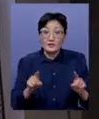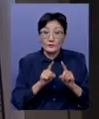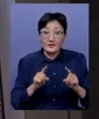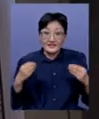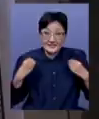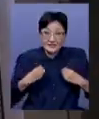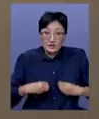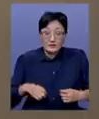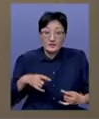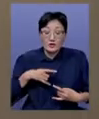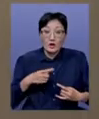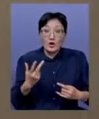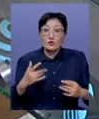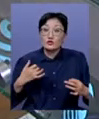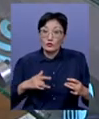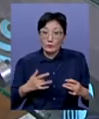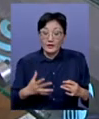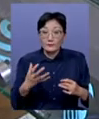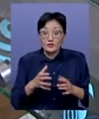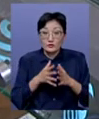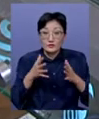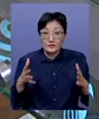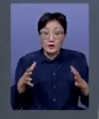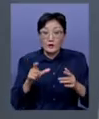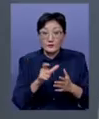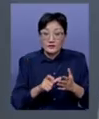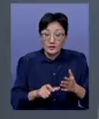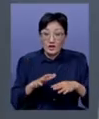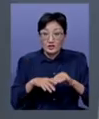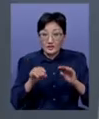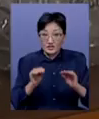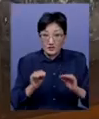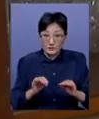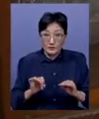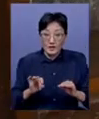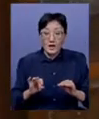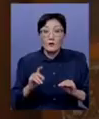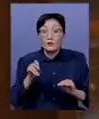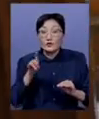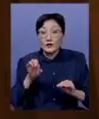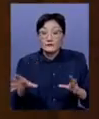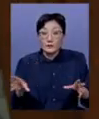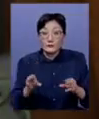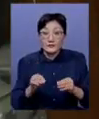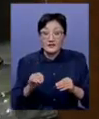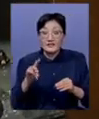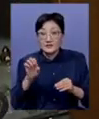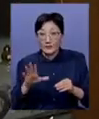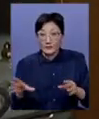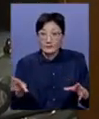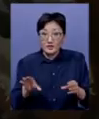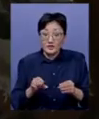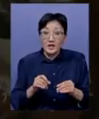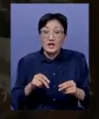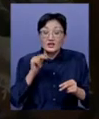еткенде киген костюмы, үш домбырасы, 500-ден аса туындыларымен қолжазбалары, сондай-ақ Дінмұхамед Қонаев пен елбасы Нұрсұлтан Назарбаев